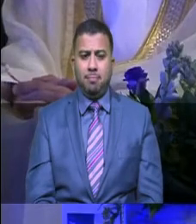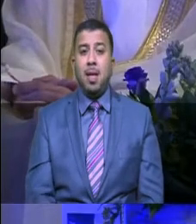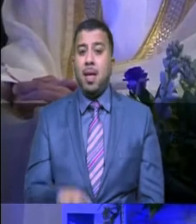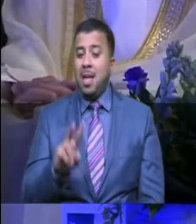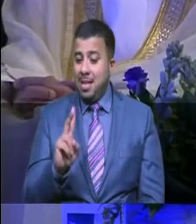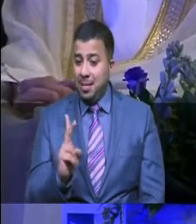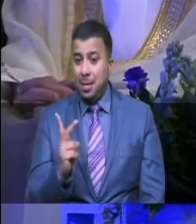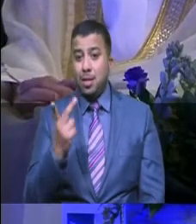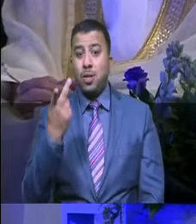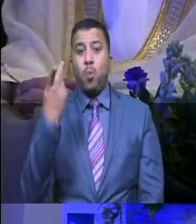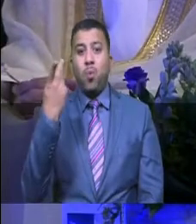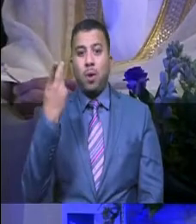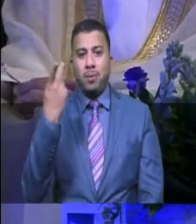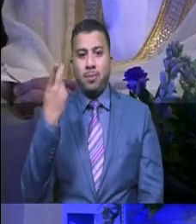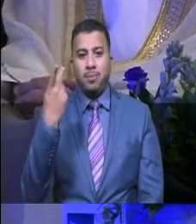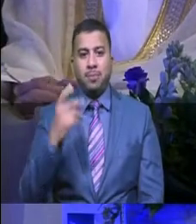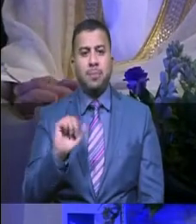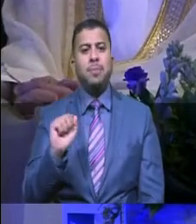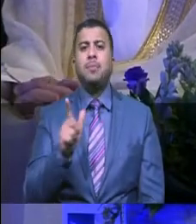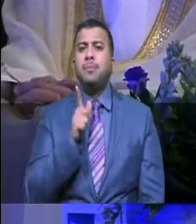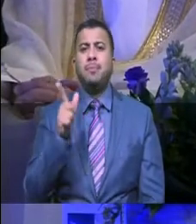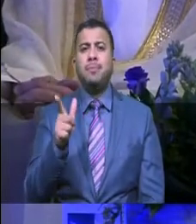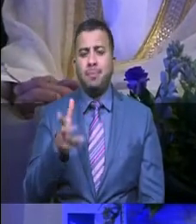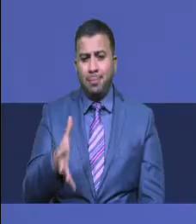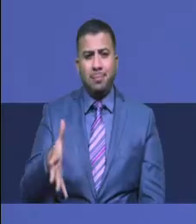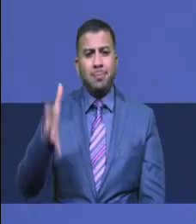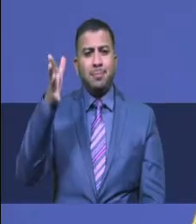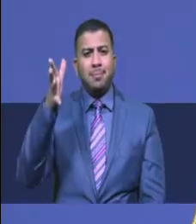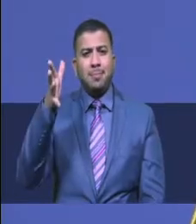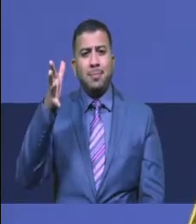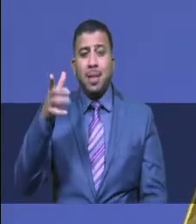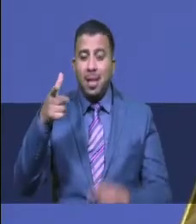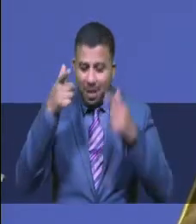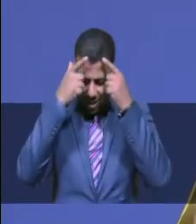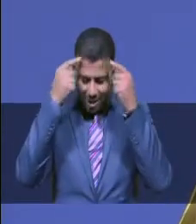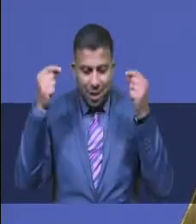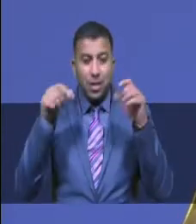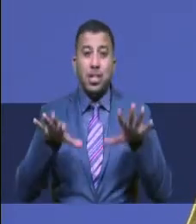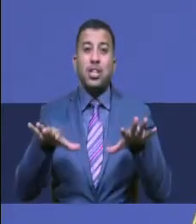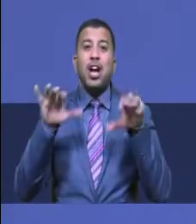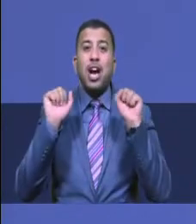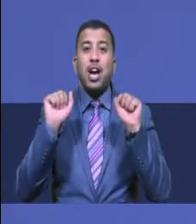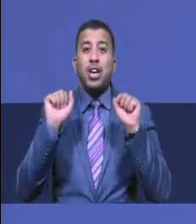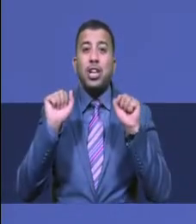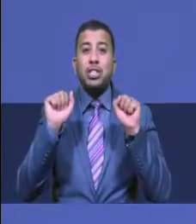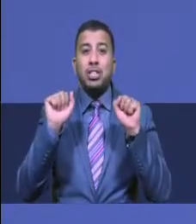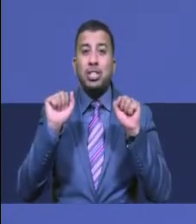تطورت المسألة أن هذا الجيل الذي تخرج من فترة الأطفال